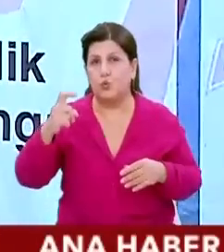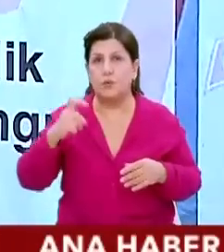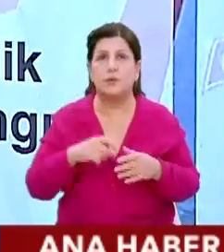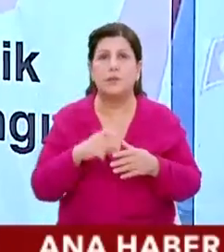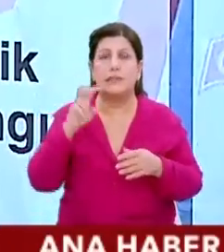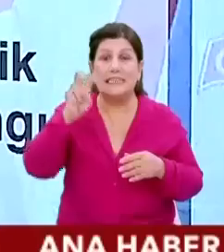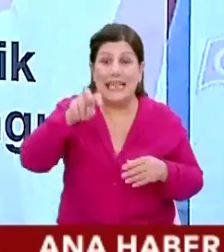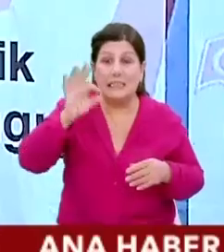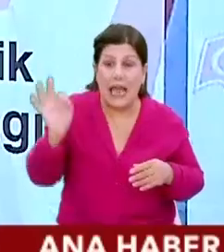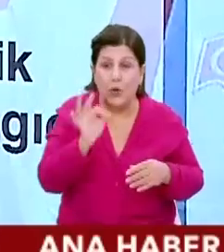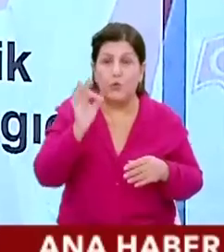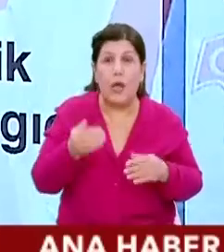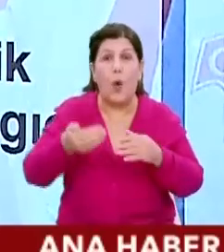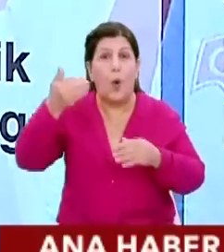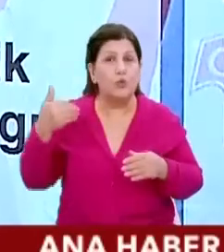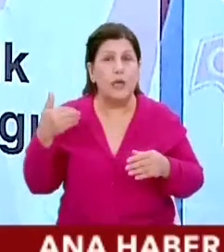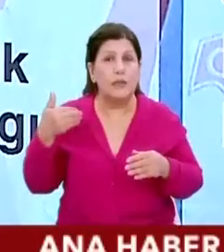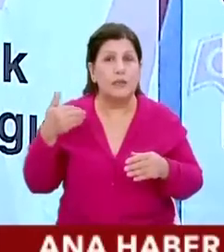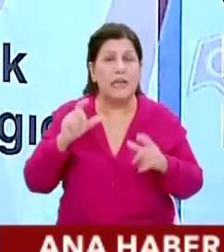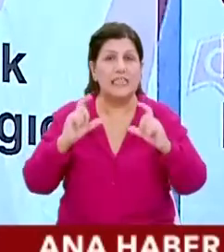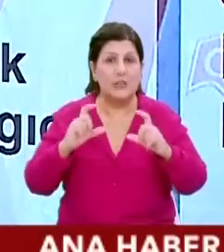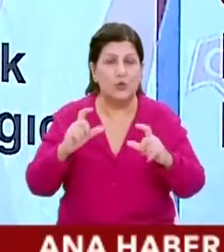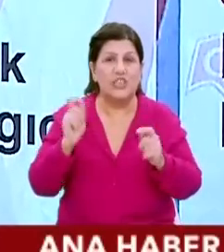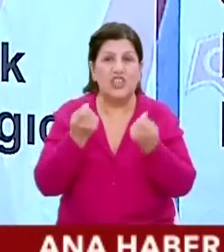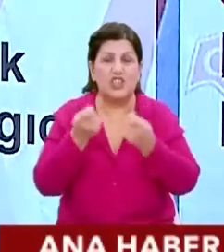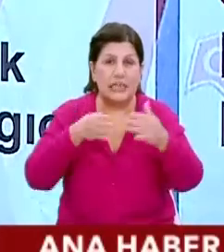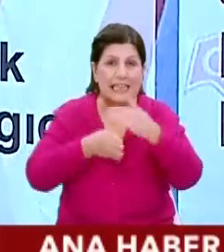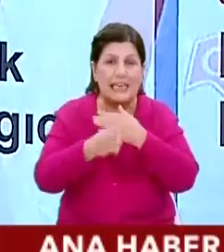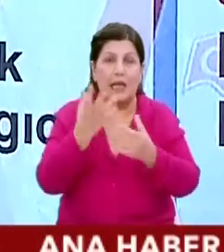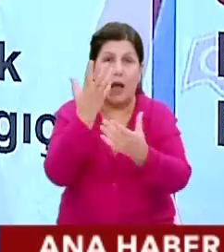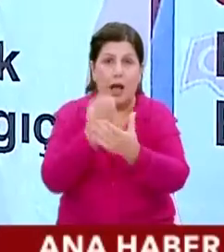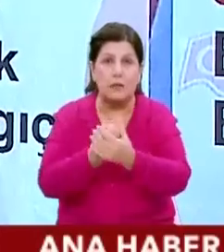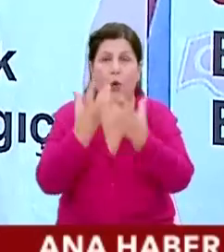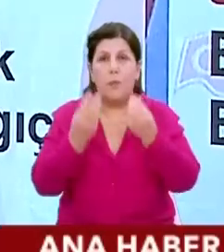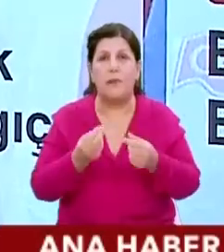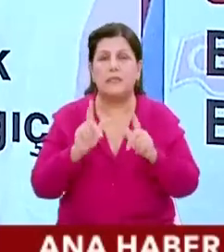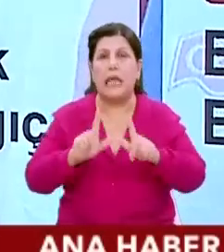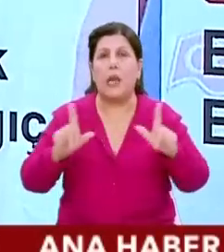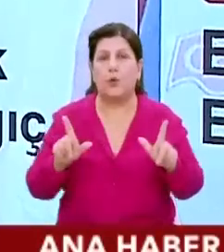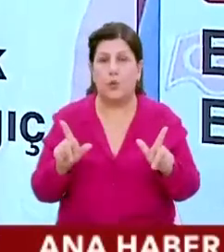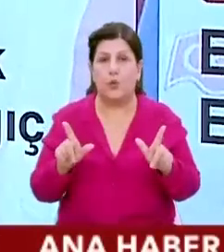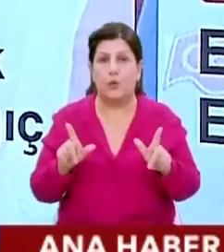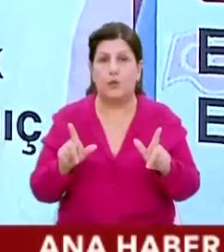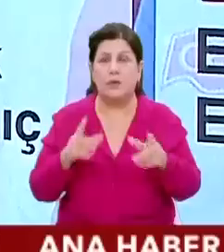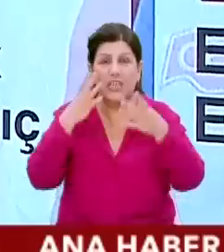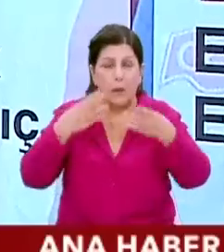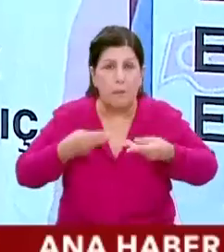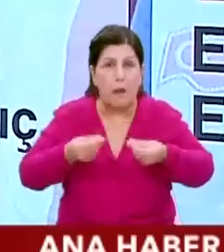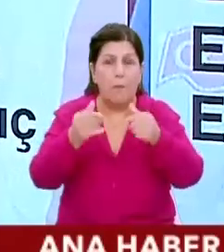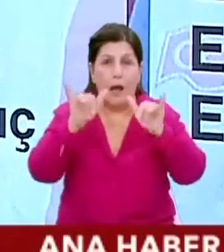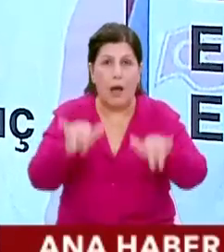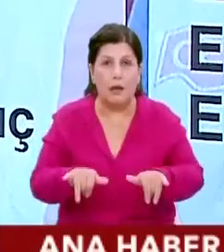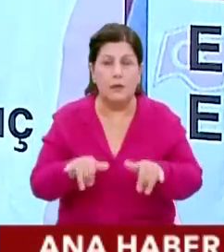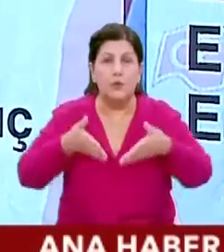8 Eylül öncesinde sigorta işe giriş kaydınızın olması gerekiyor yıpranma hakkı